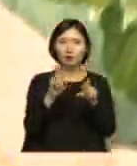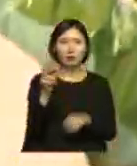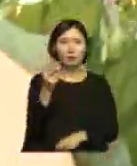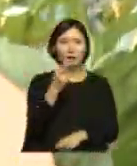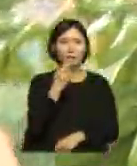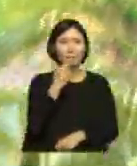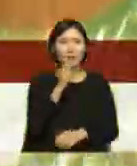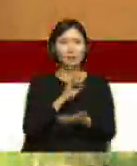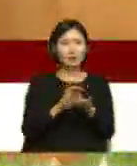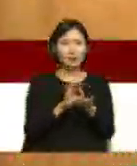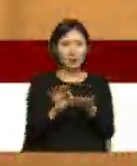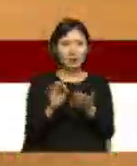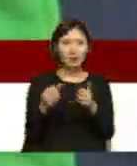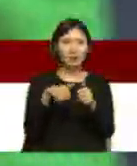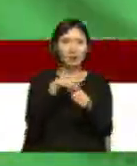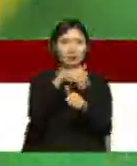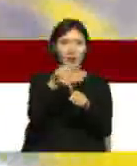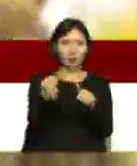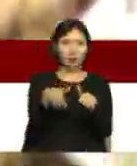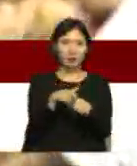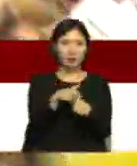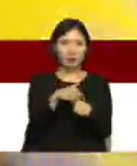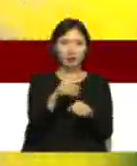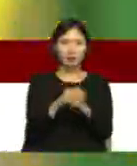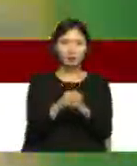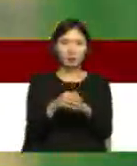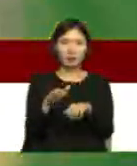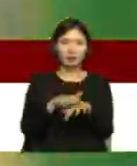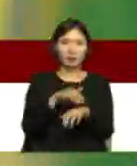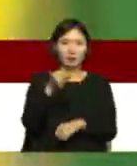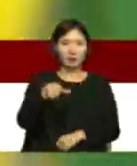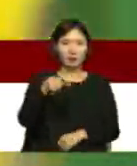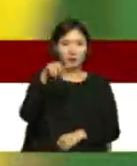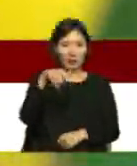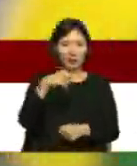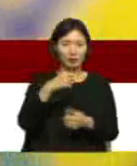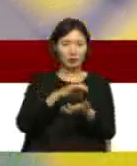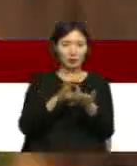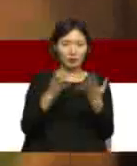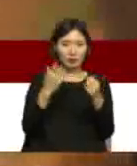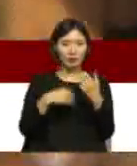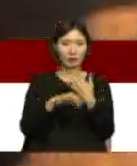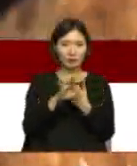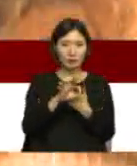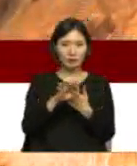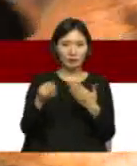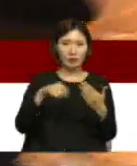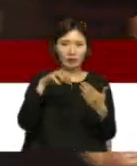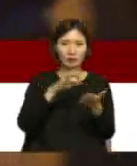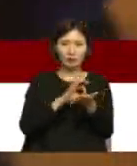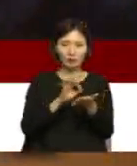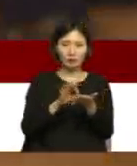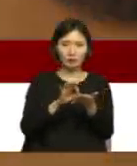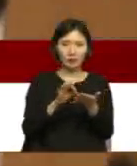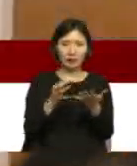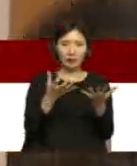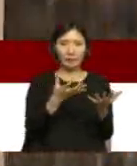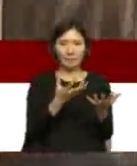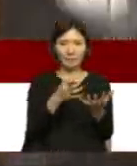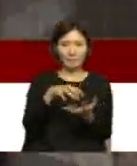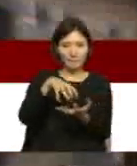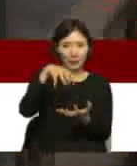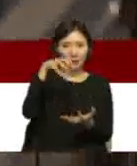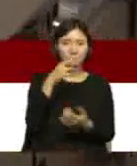200장가량의 비닐봉투가 쓰이는 상황에서 장바구니를 사용하는 고객이 많아질수록 시장 안에서 소모되는 수천여 장의